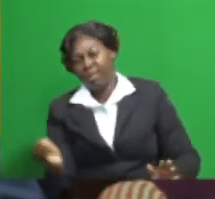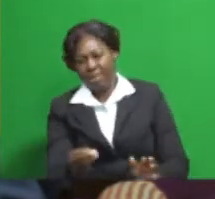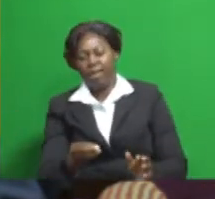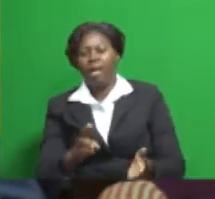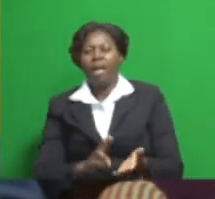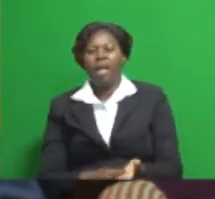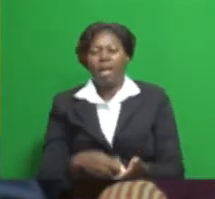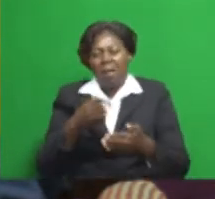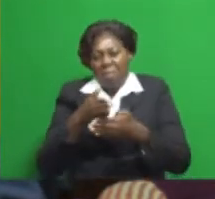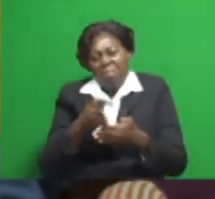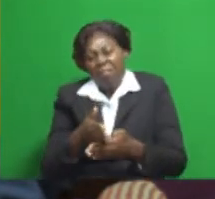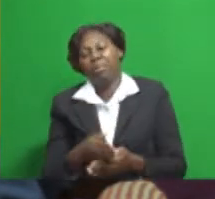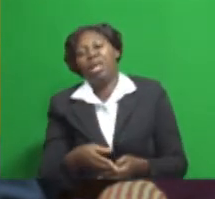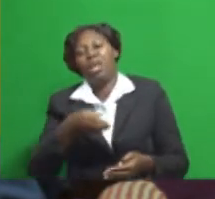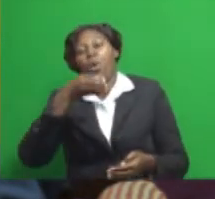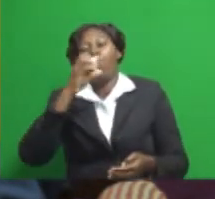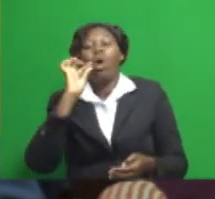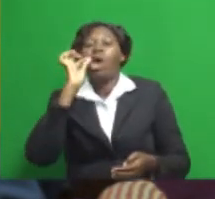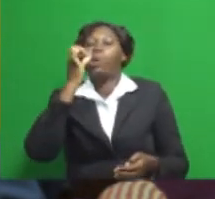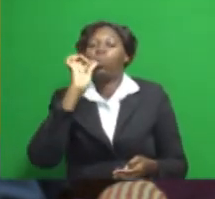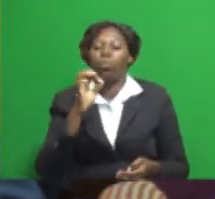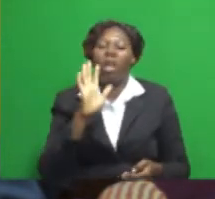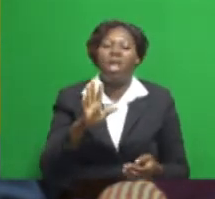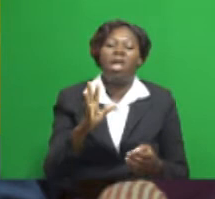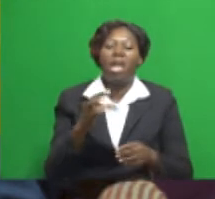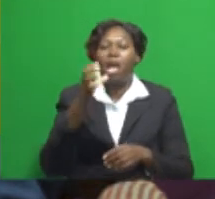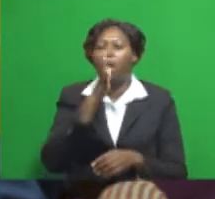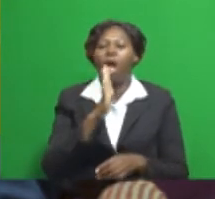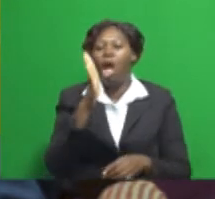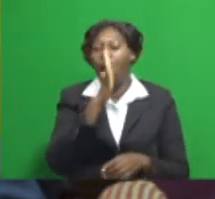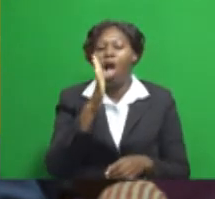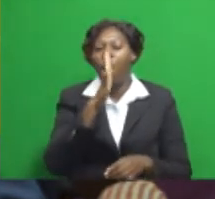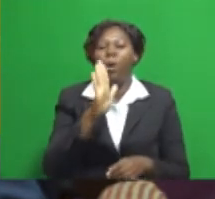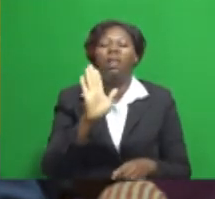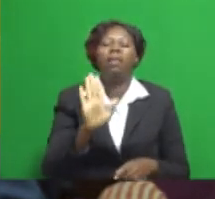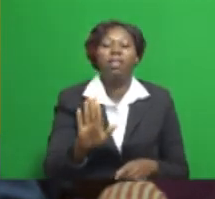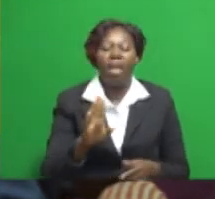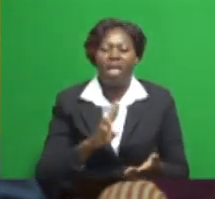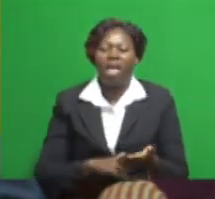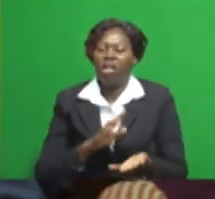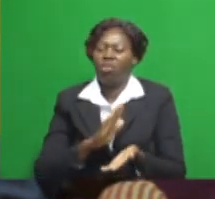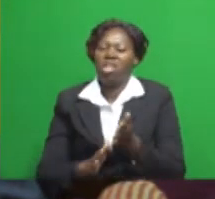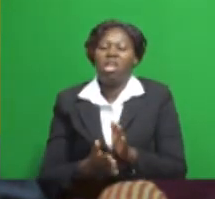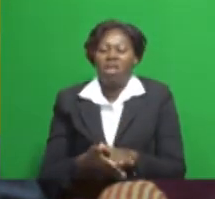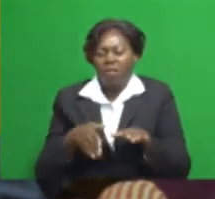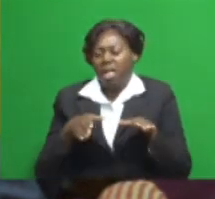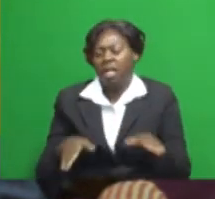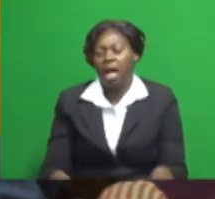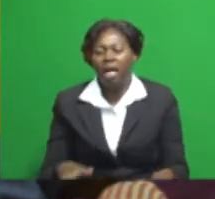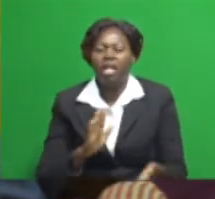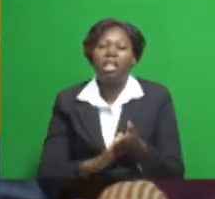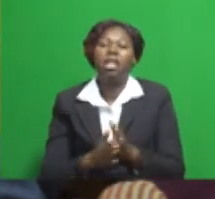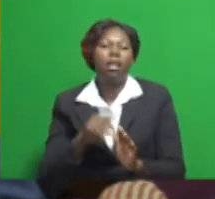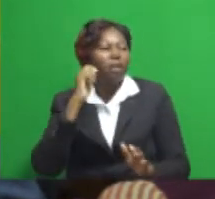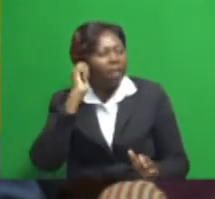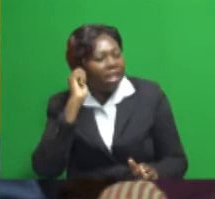chingwa neminda yemizambiringa nyika ina mafuta emiorivhi nouchi murarame murege kufa regai kuteerera